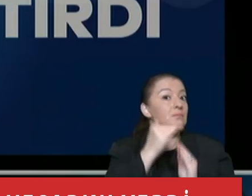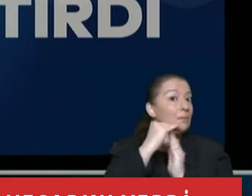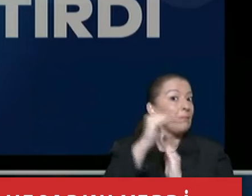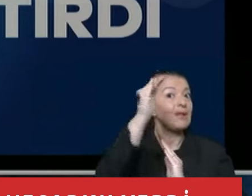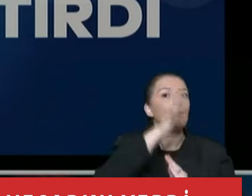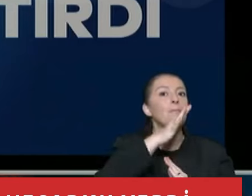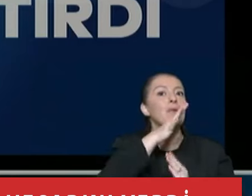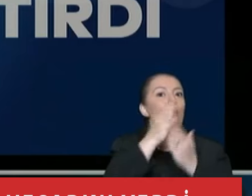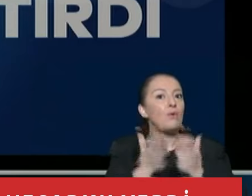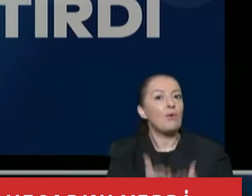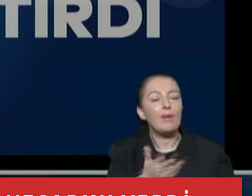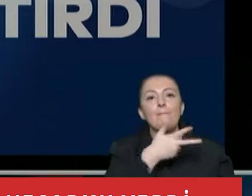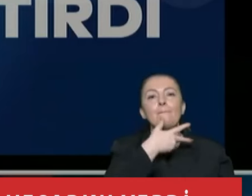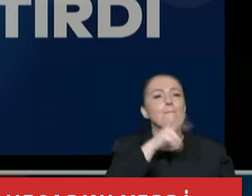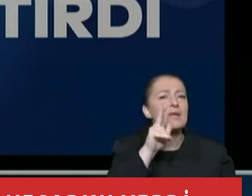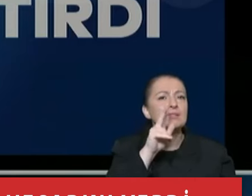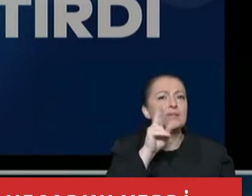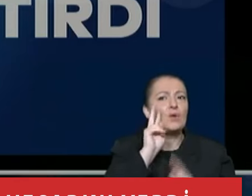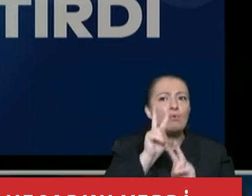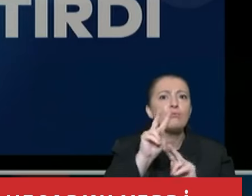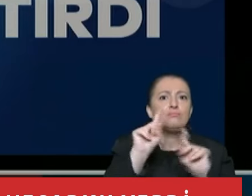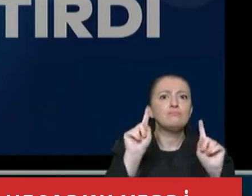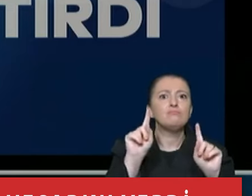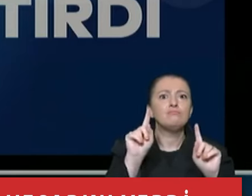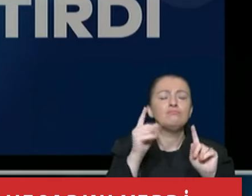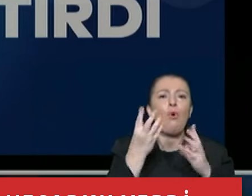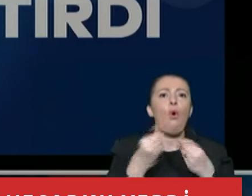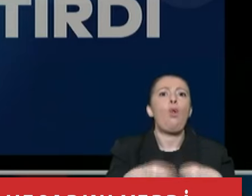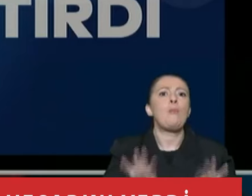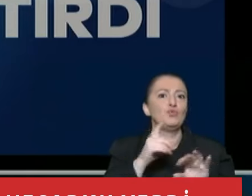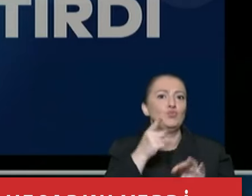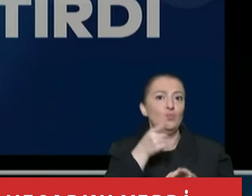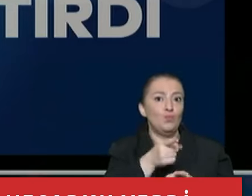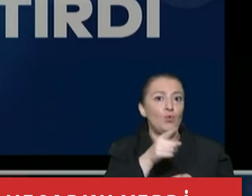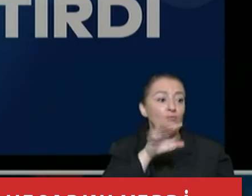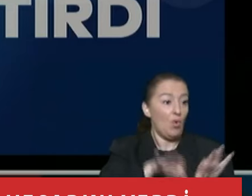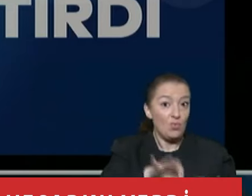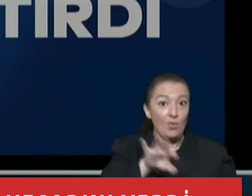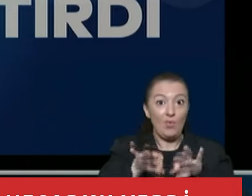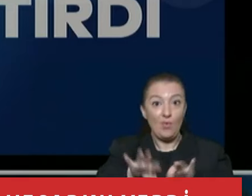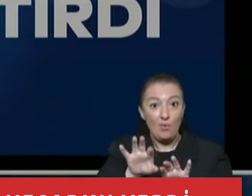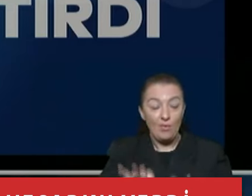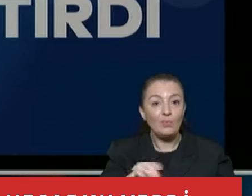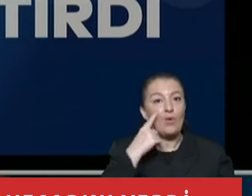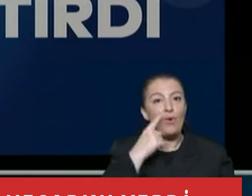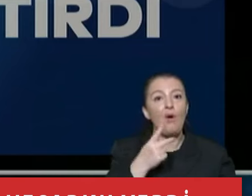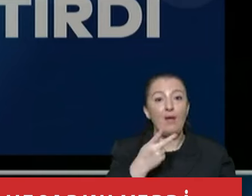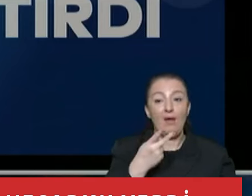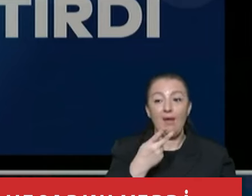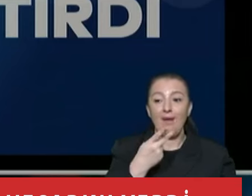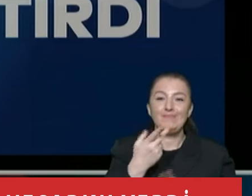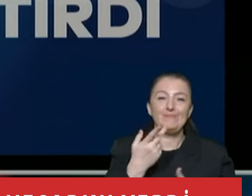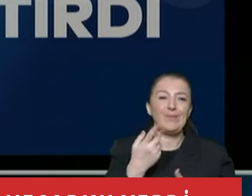ki benzeri görülmemiş yoğunluktaki Bu teftişler bize yönelik itibarsızlaştırma